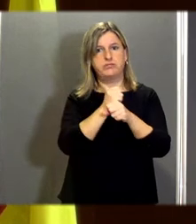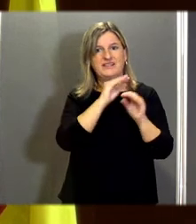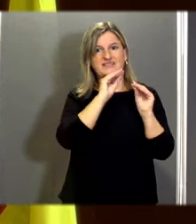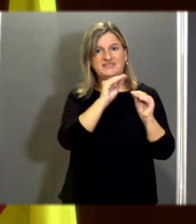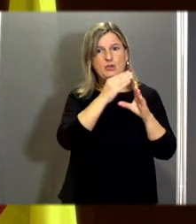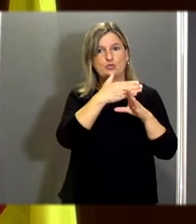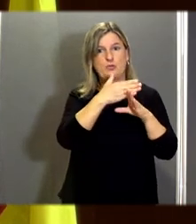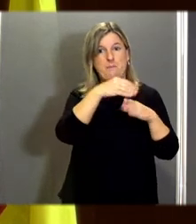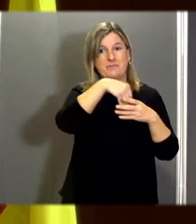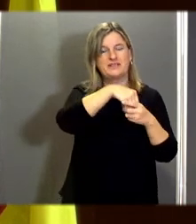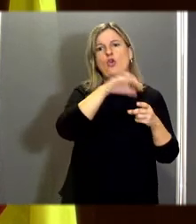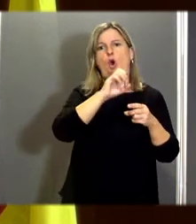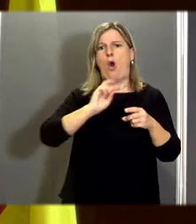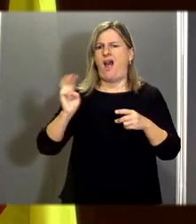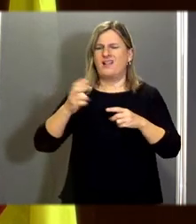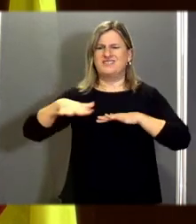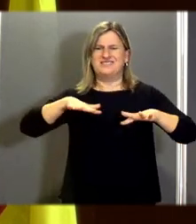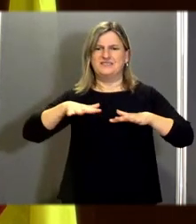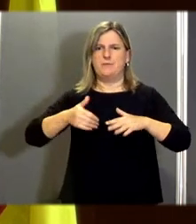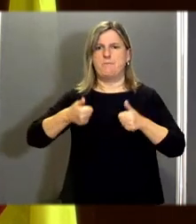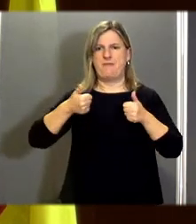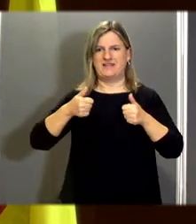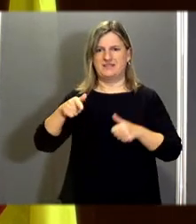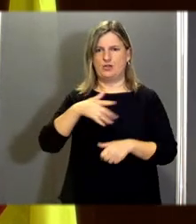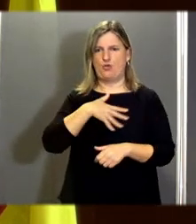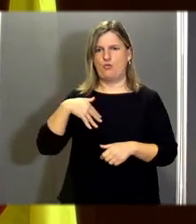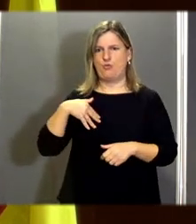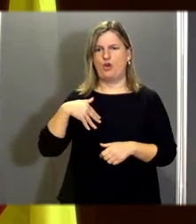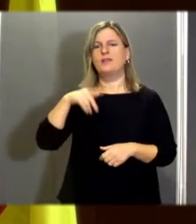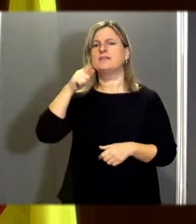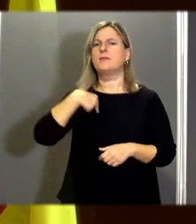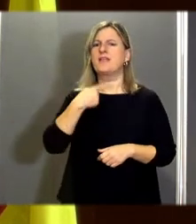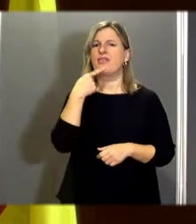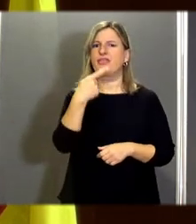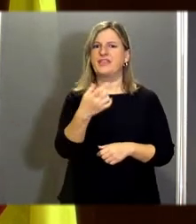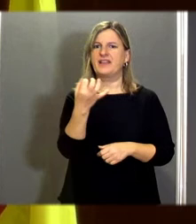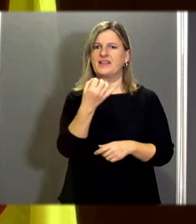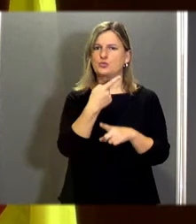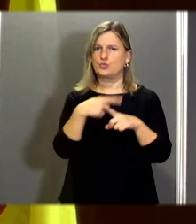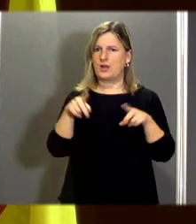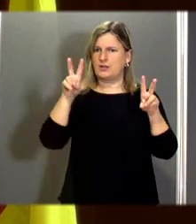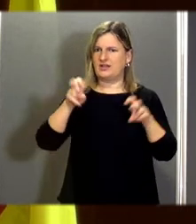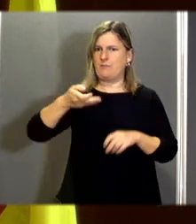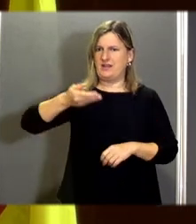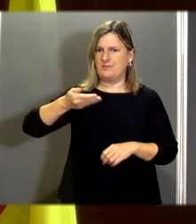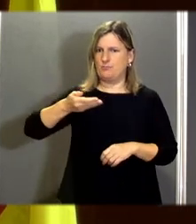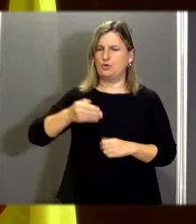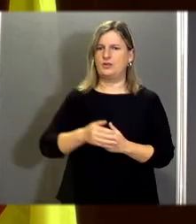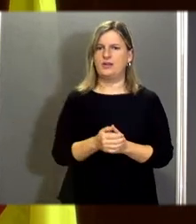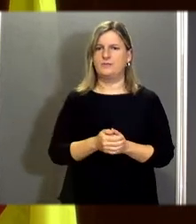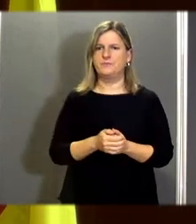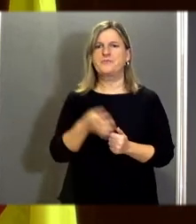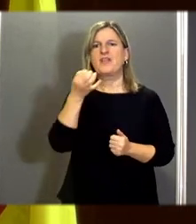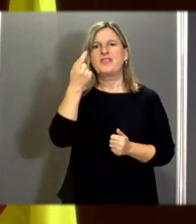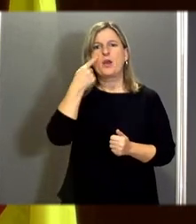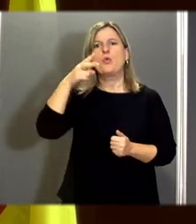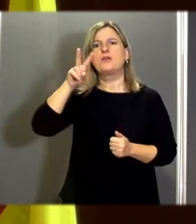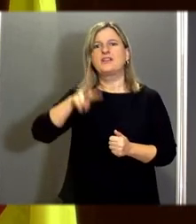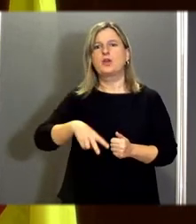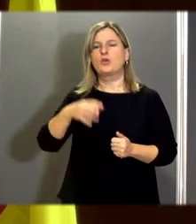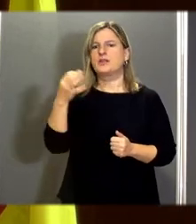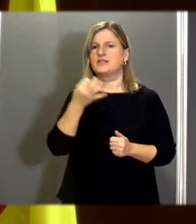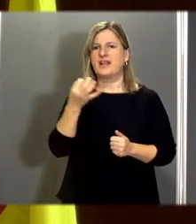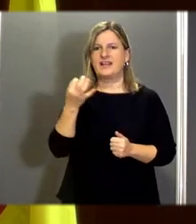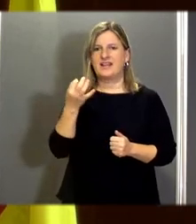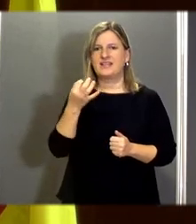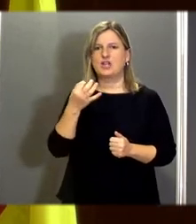formacions polítiques. No ens volem oblidar d'una altra certesa inqüestionable, i és que hem de reconèixer les opressions